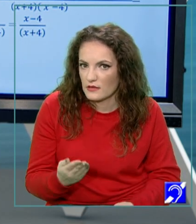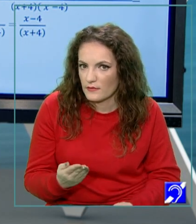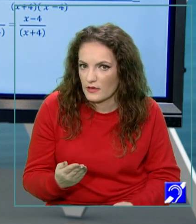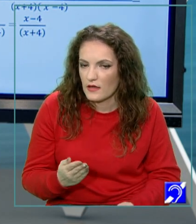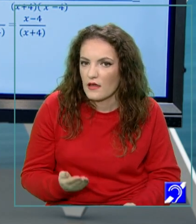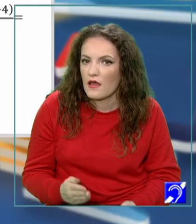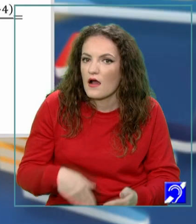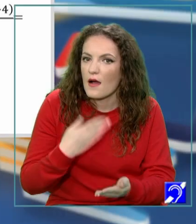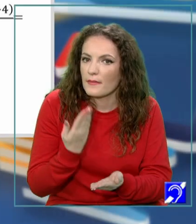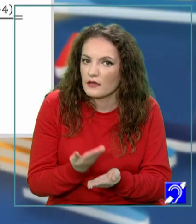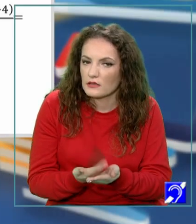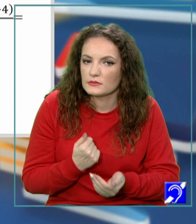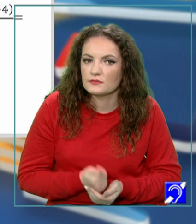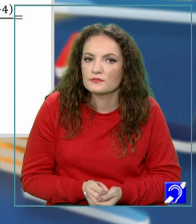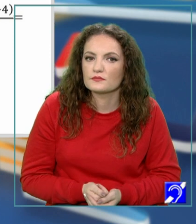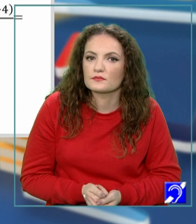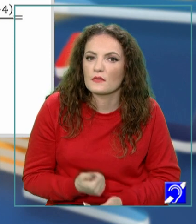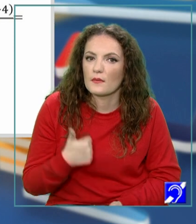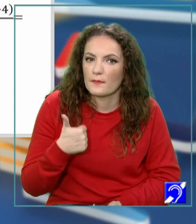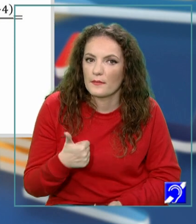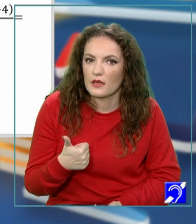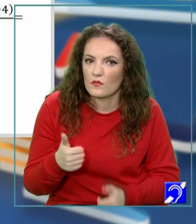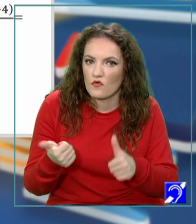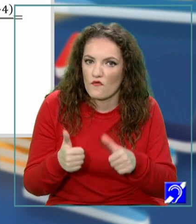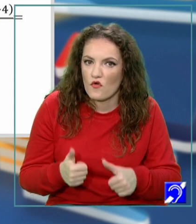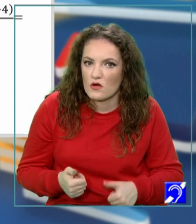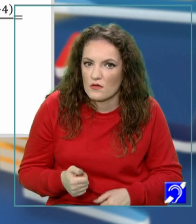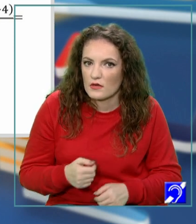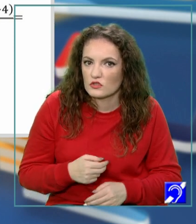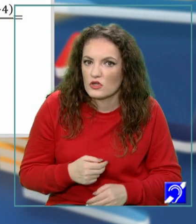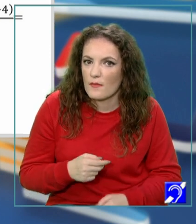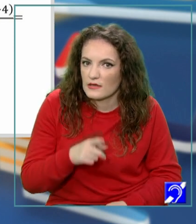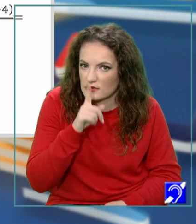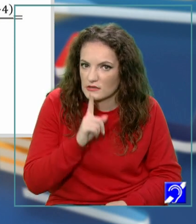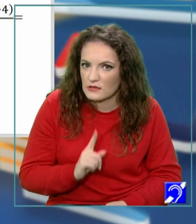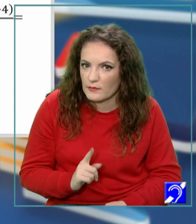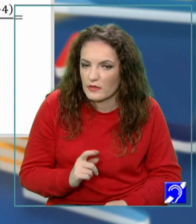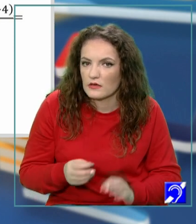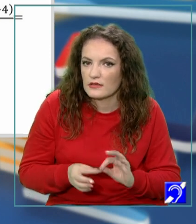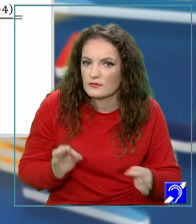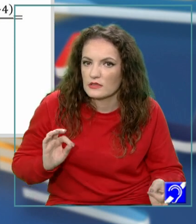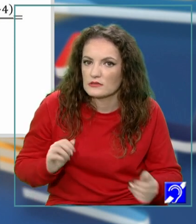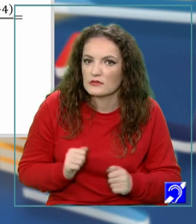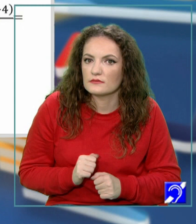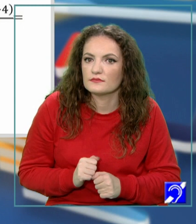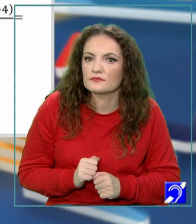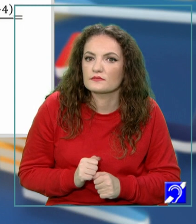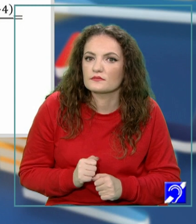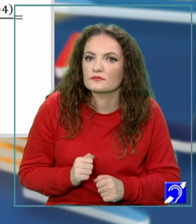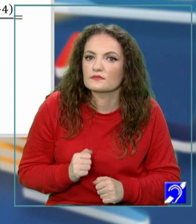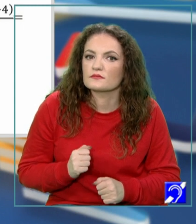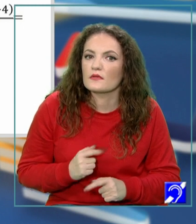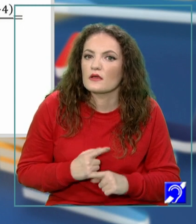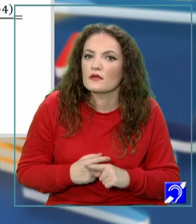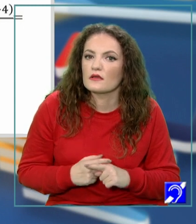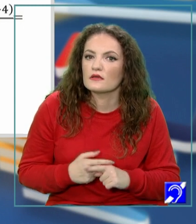în câteva exerciții. Primul exercițiu spune așa. Forma cea mai simplă a expresiei, x minus 2 supra x minus 4, plus x pătrat plus x minus